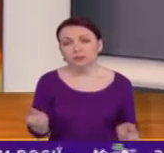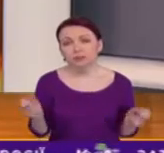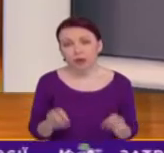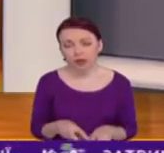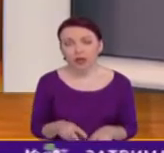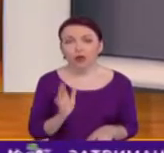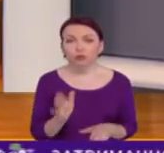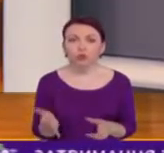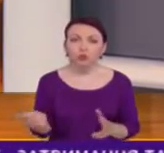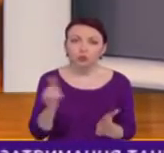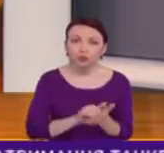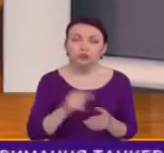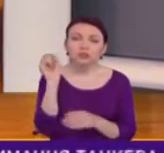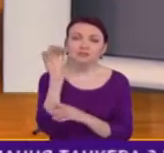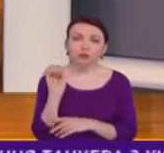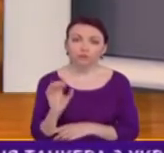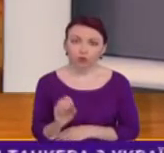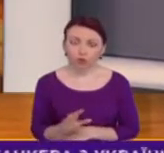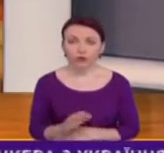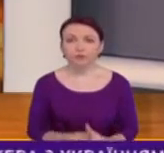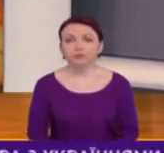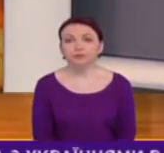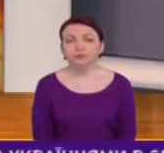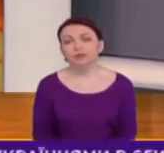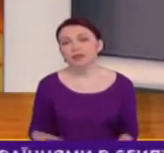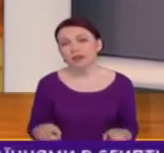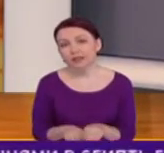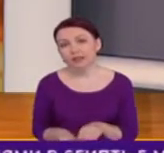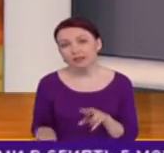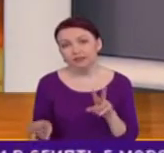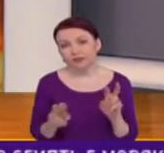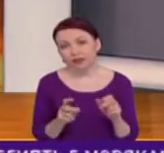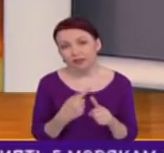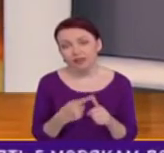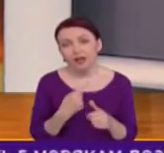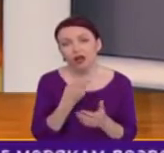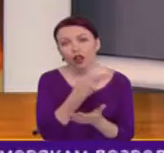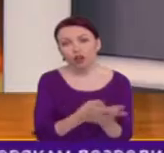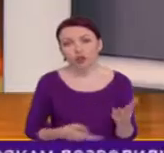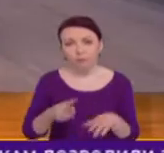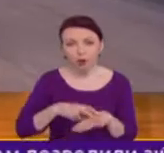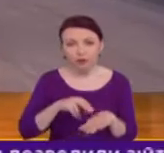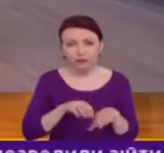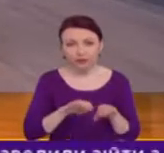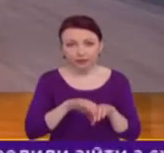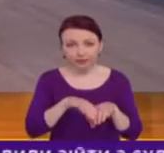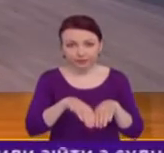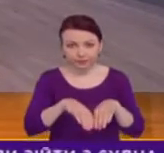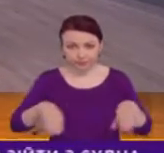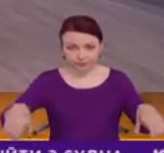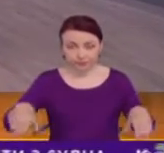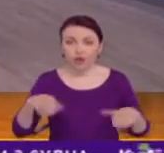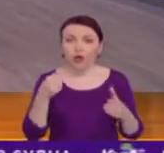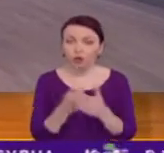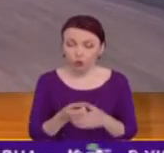встановлені світофори, нові світофори, так звані лежачі поліцейські. І до кінця цього року, до